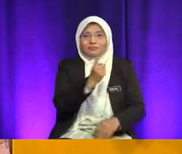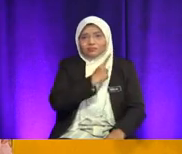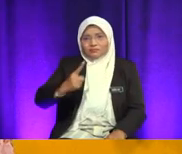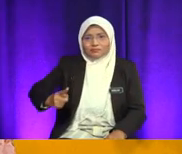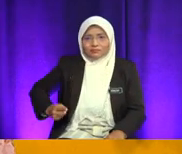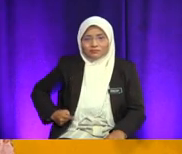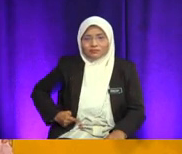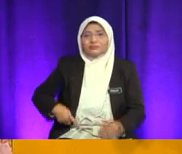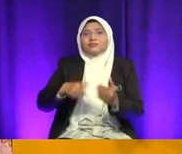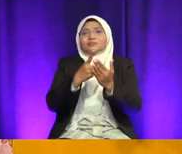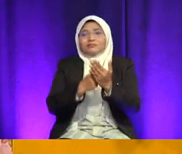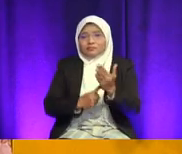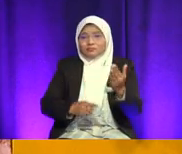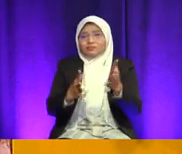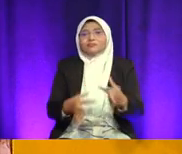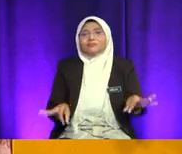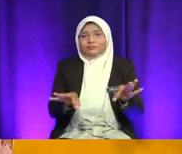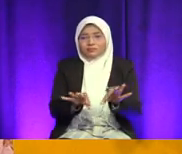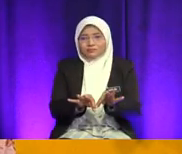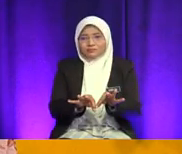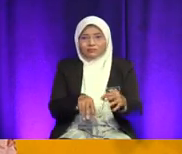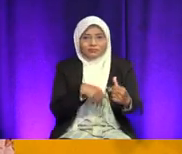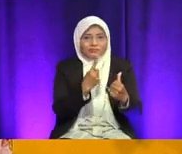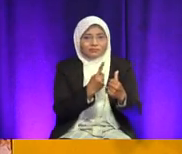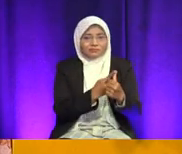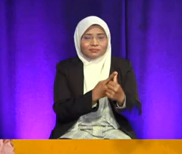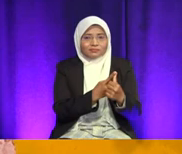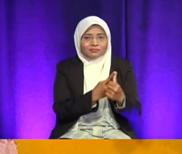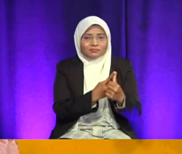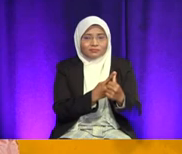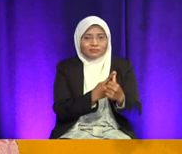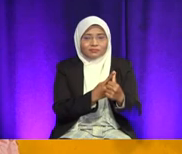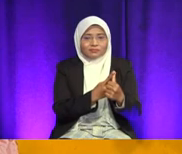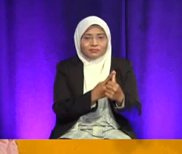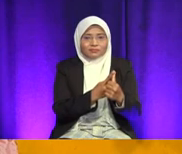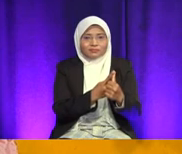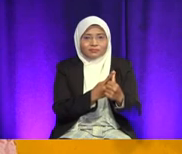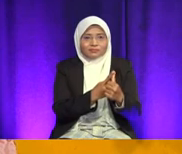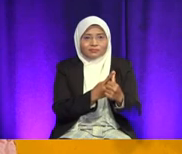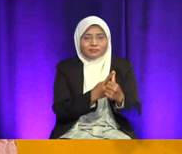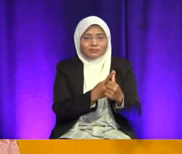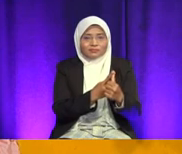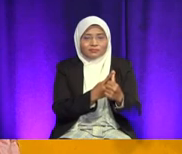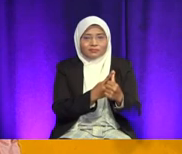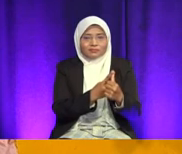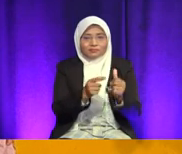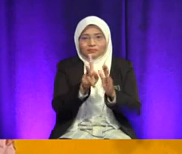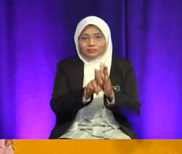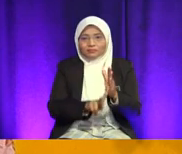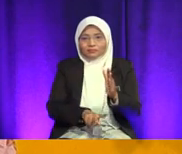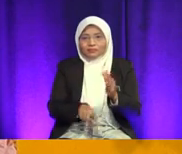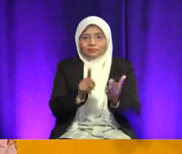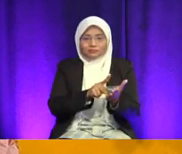kepentingan mewujudkan negara berdaulat yang pertama ialah keberkenan Apabila sebuah negara